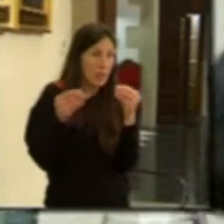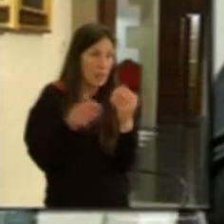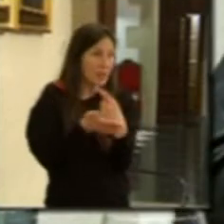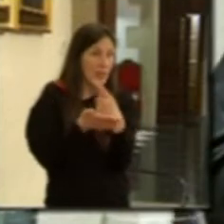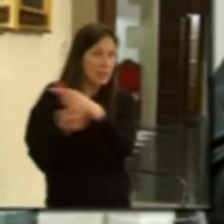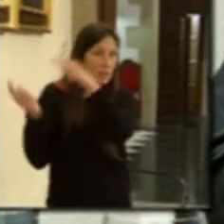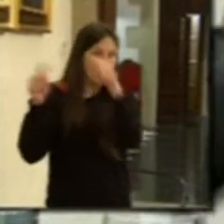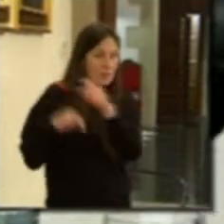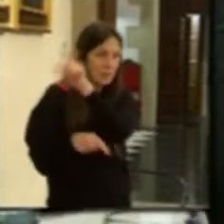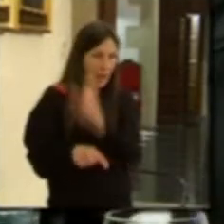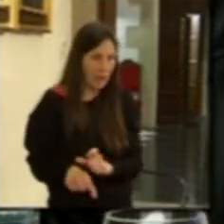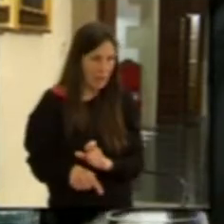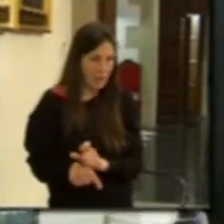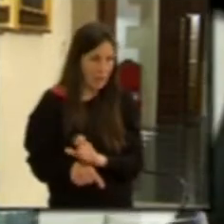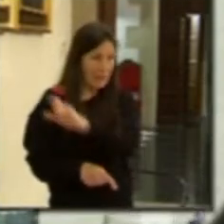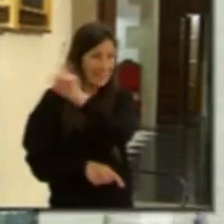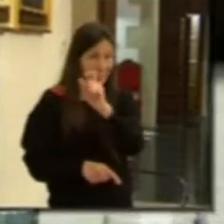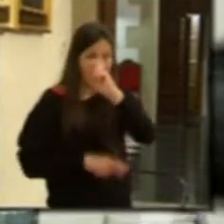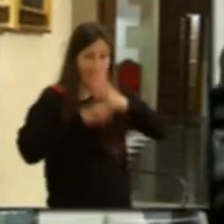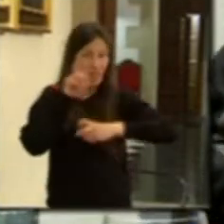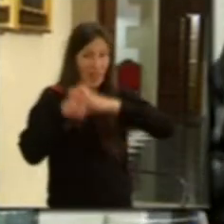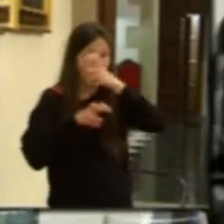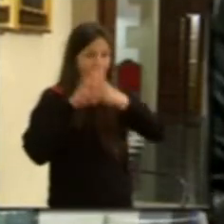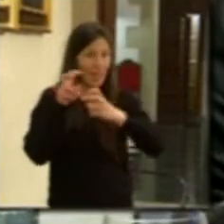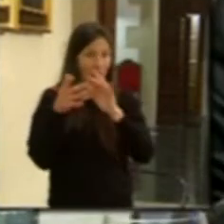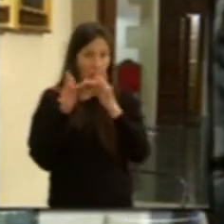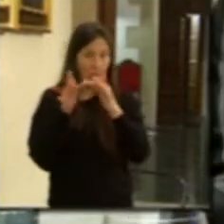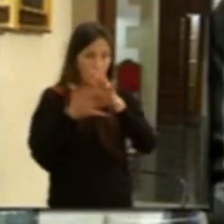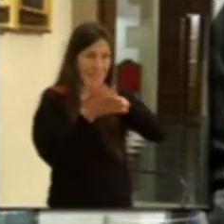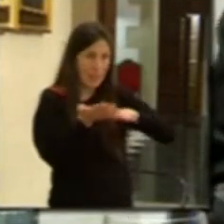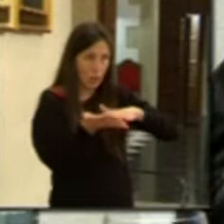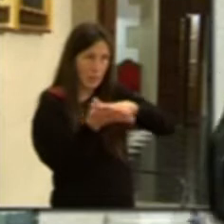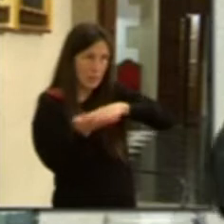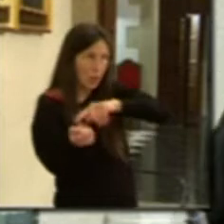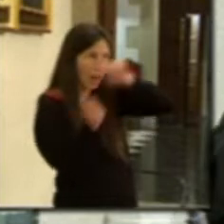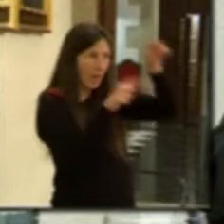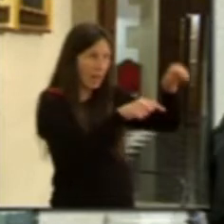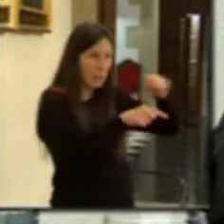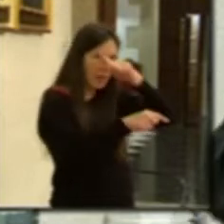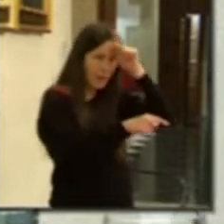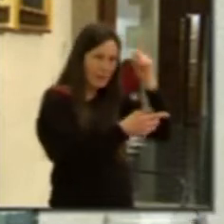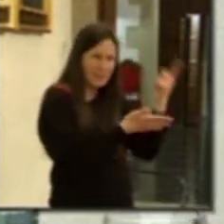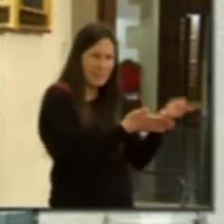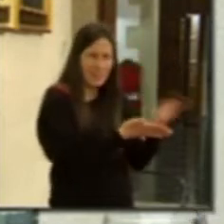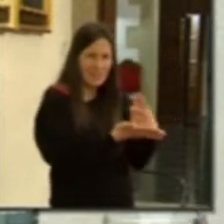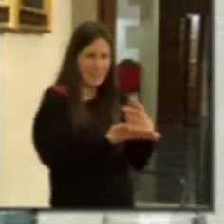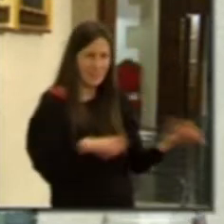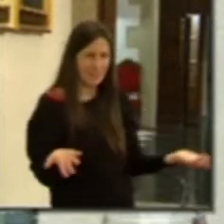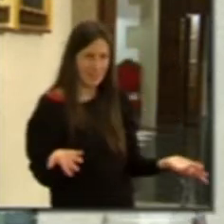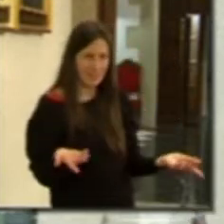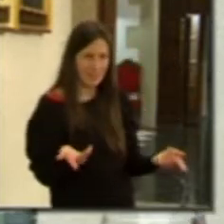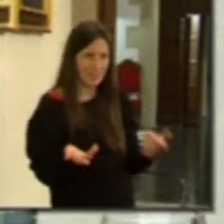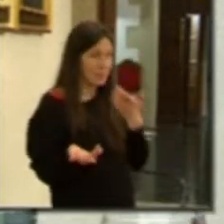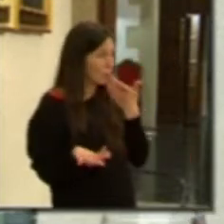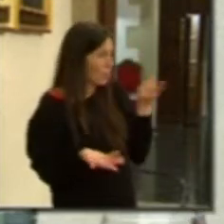Milà, arrel d'una fira va arribar a Barcelona, d'allà va anar a Madrid, és a dir, a una velocitat, si arriba una pandèmia